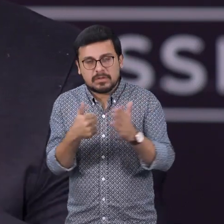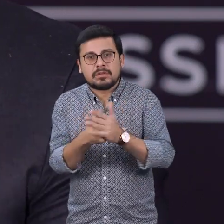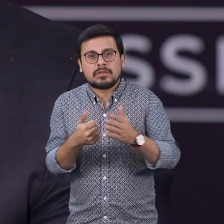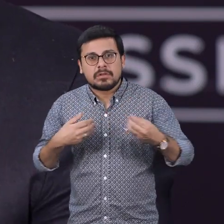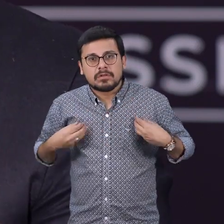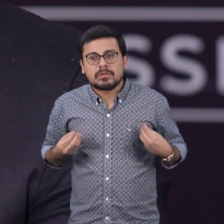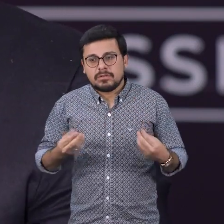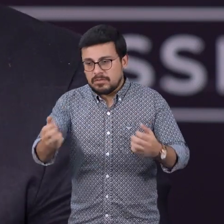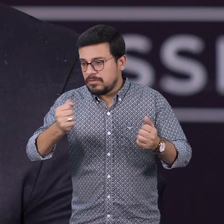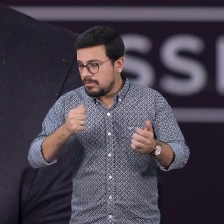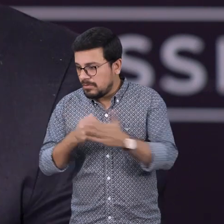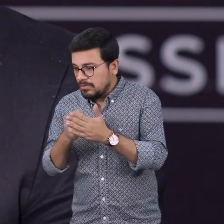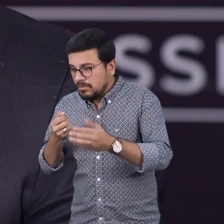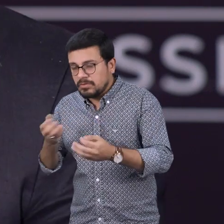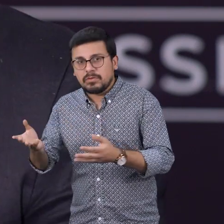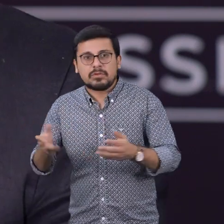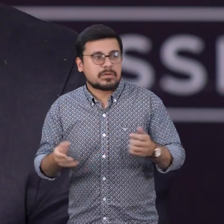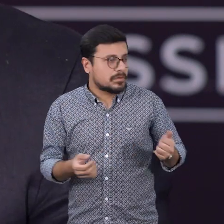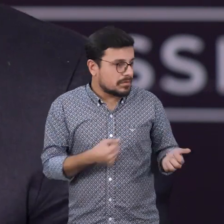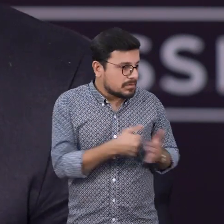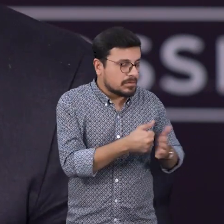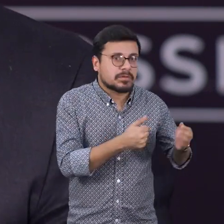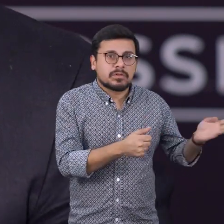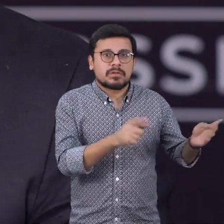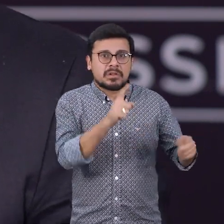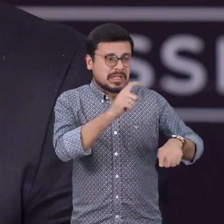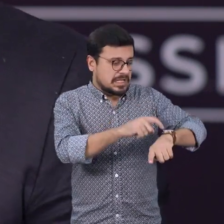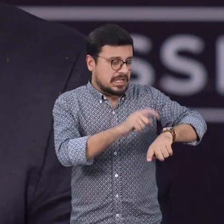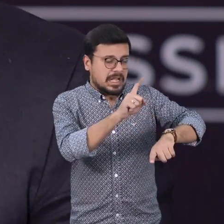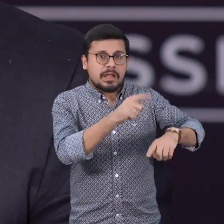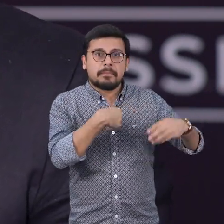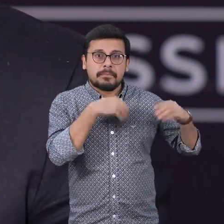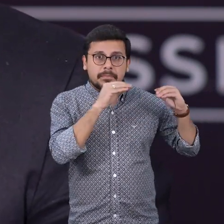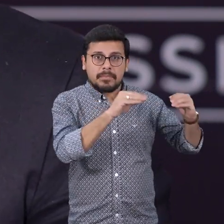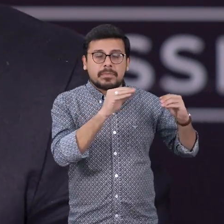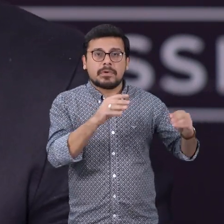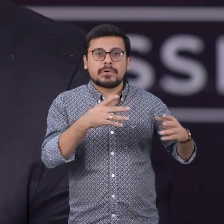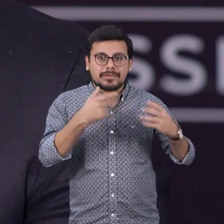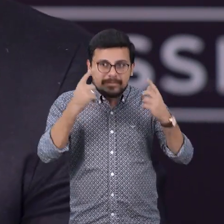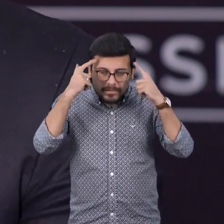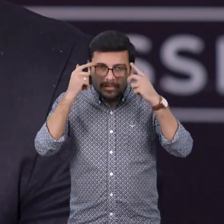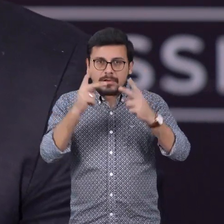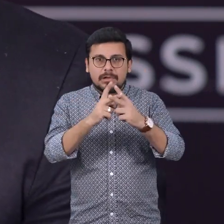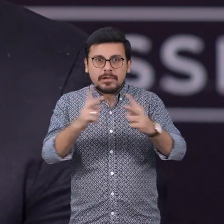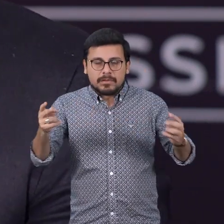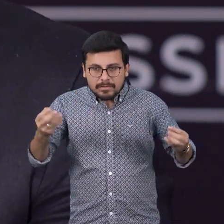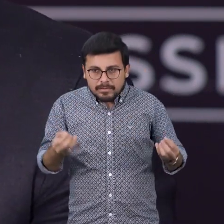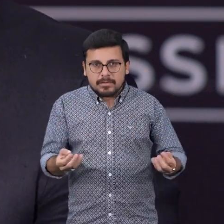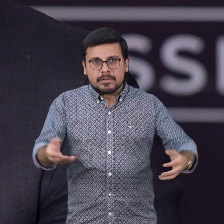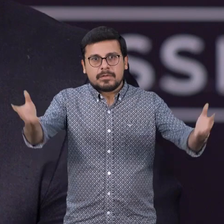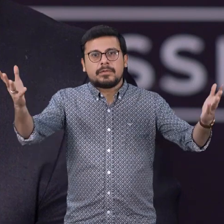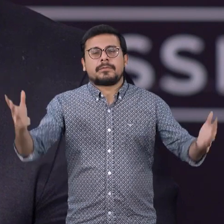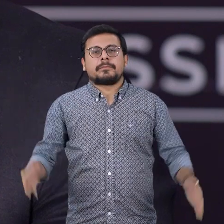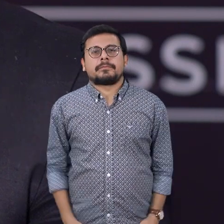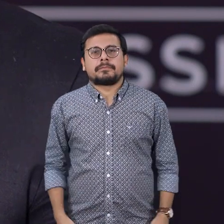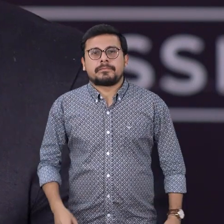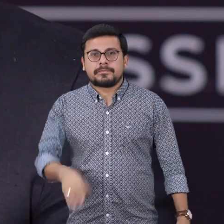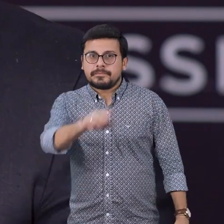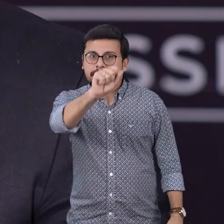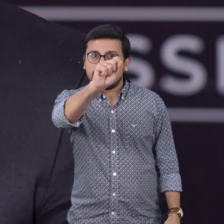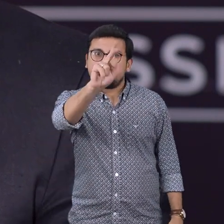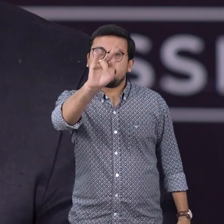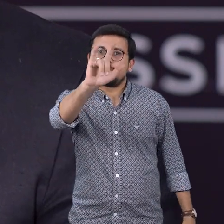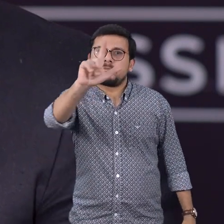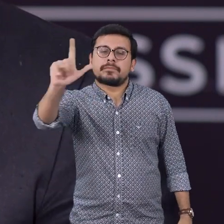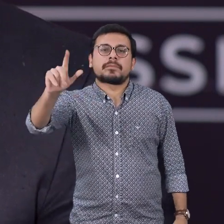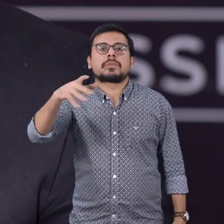ان کو بھی پتہ لگے کہ ہماری ایک ورتھ ہے دنیا میں, ہم کسی مقصد سے آئے ہیں زندگی میں. یہ نہیں ہے کہ ہم کسی کا